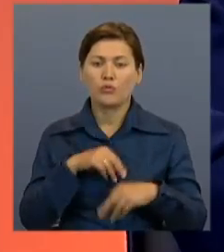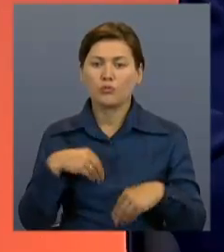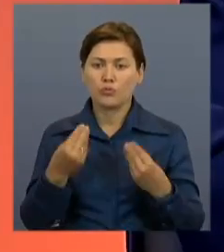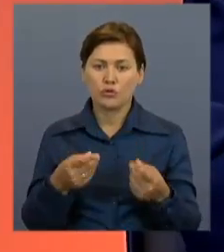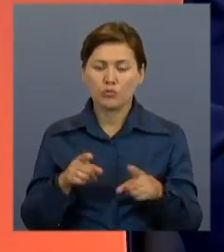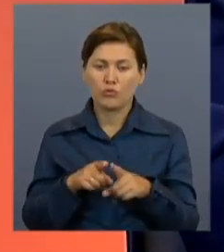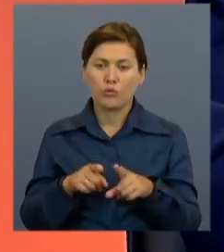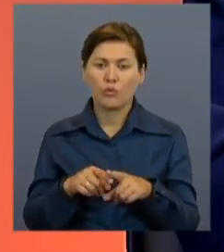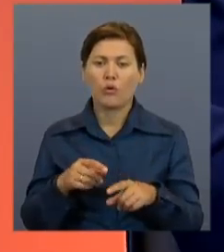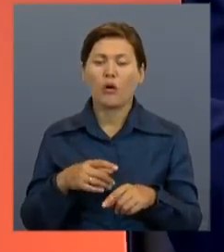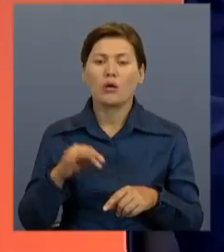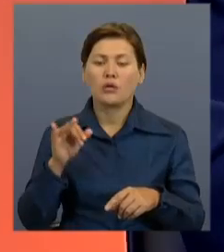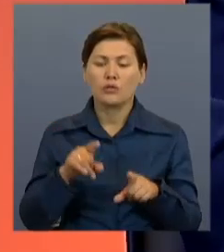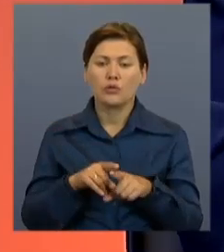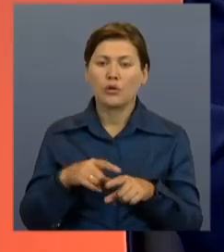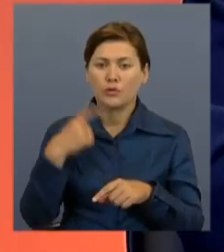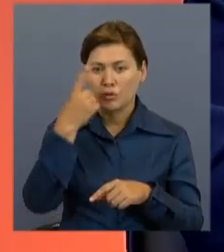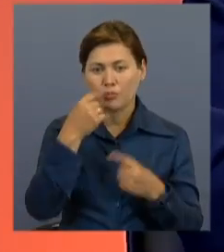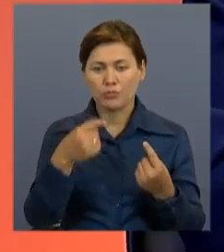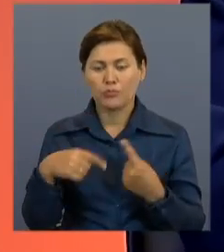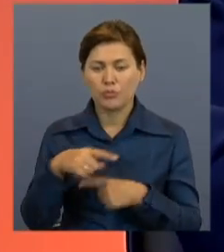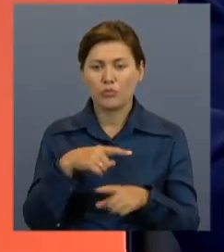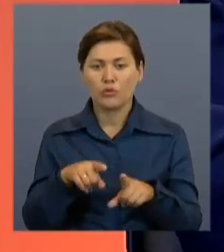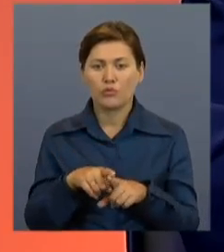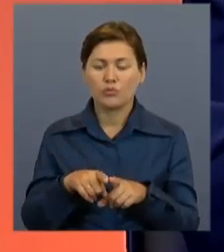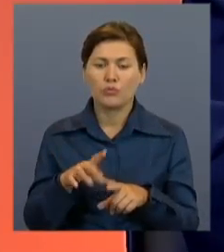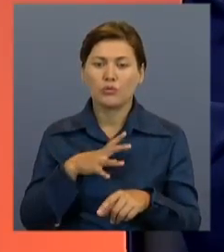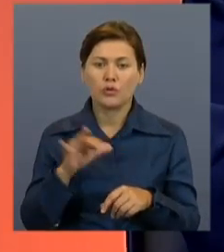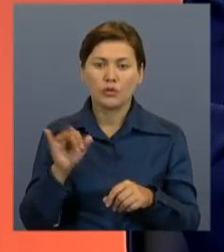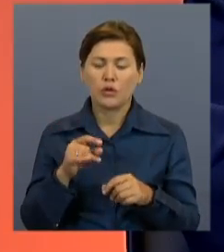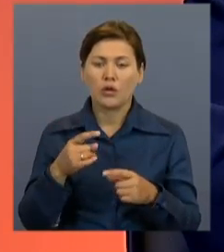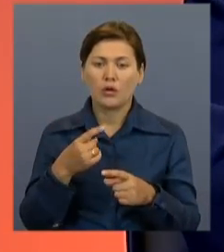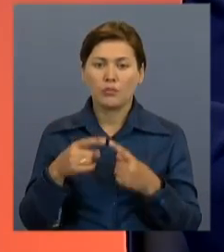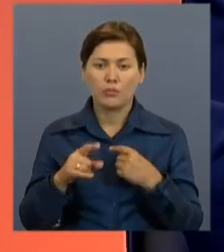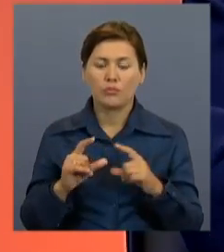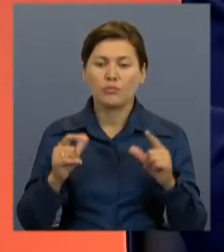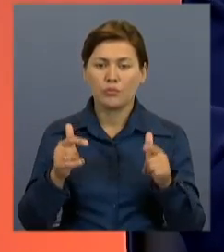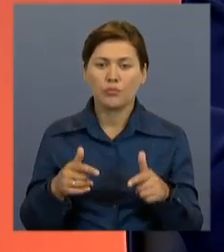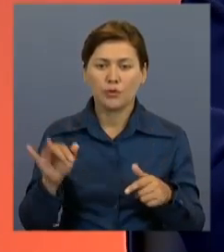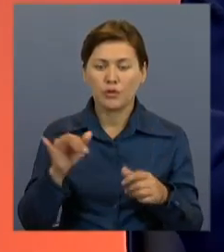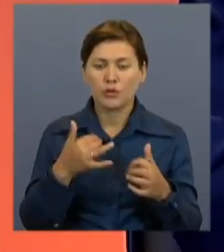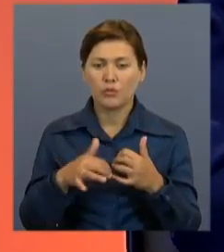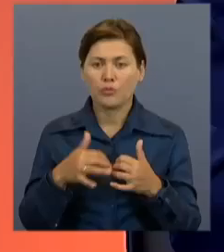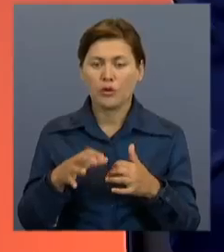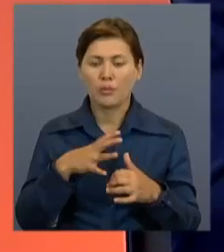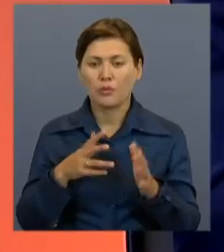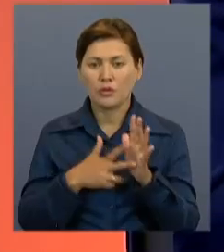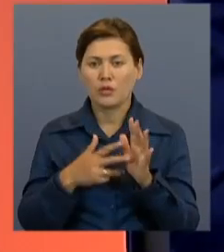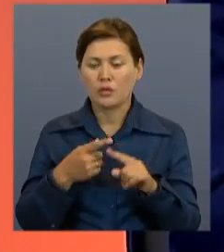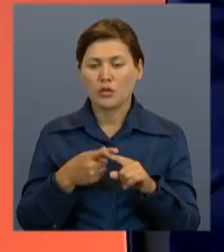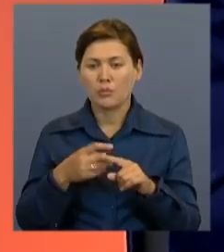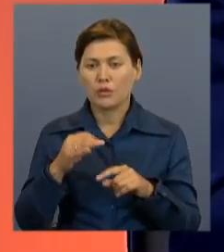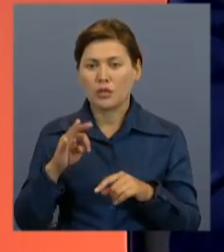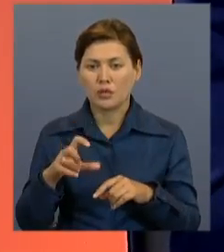берушілерден, жеке кәсіпкерлерден, тағы басқа көздерден түскен. Соның 8,5 миллиард